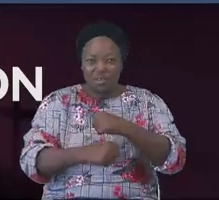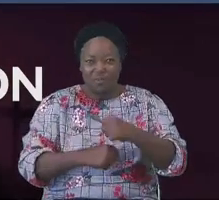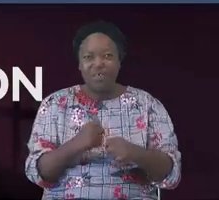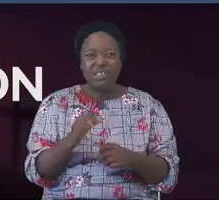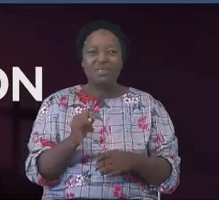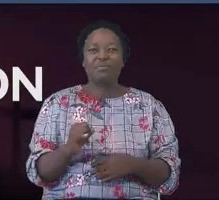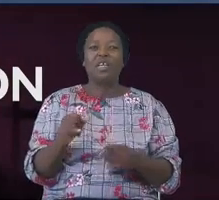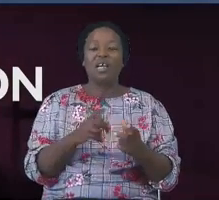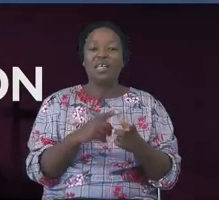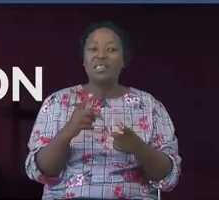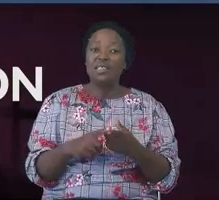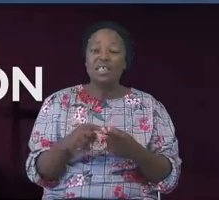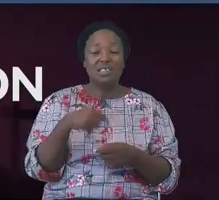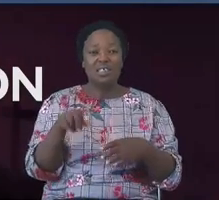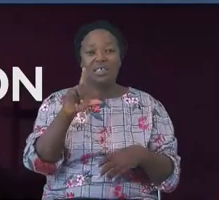sublime.